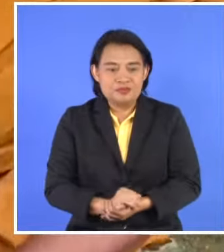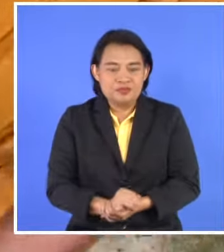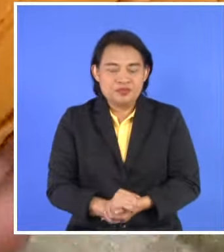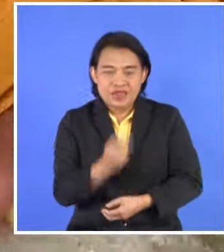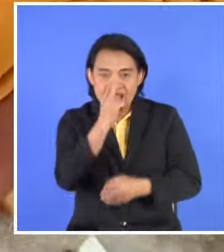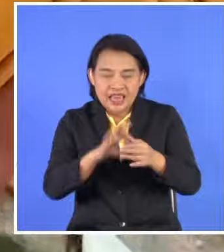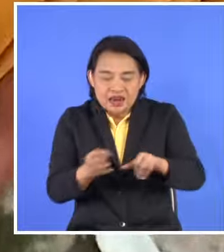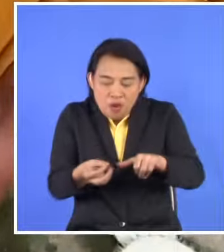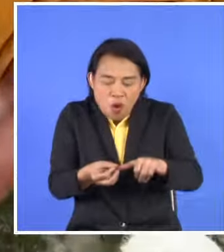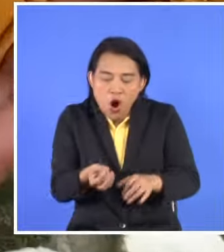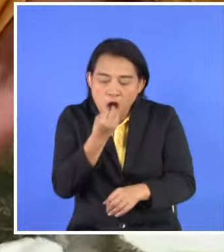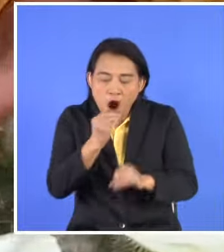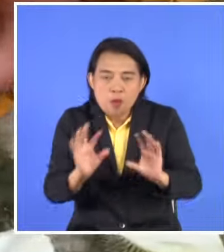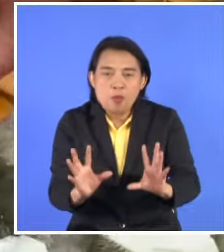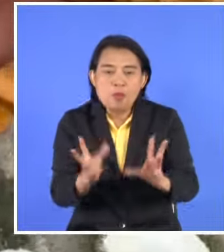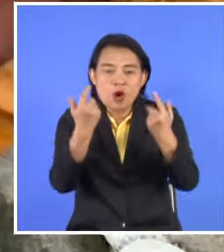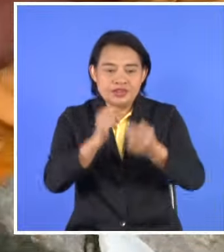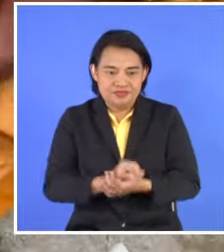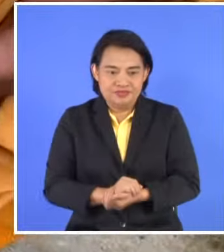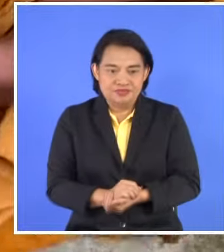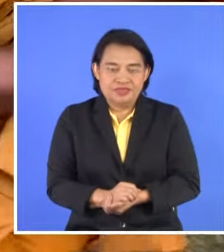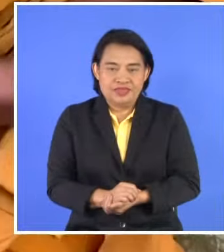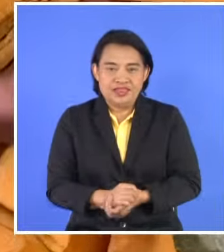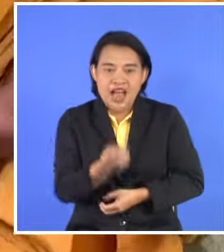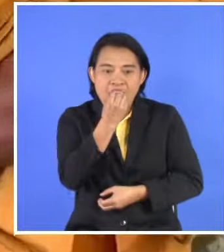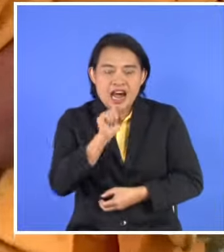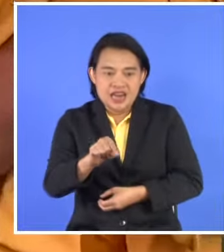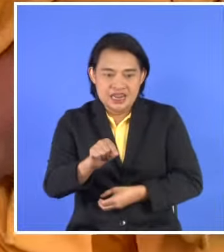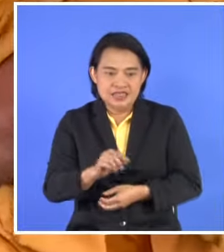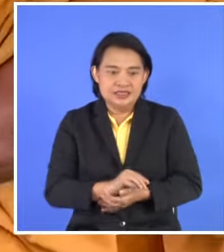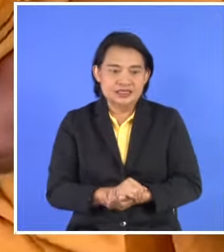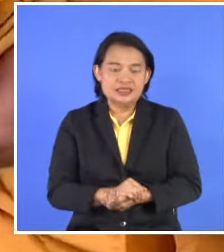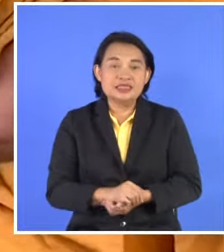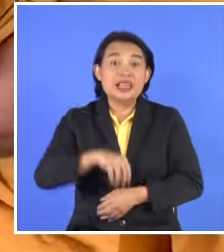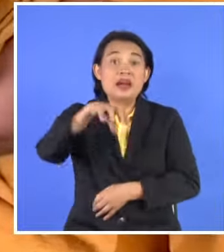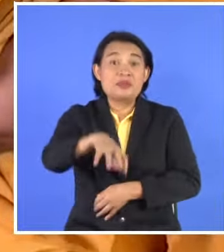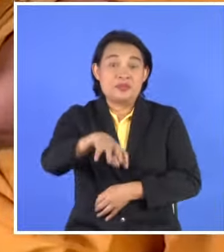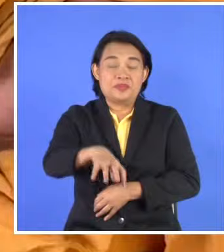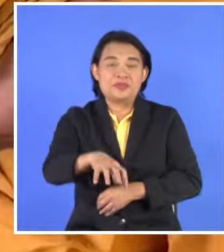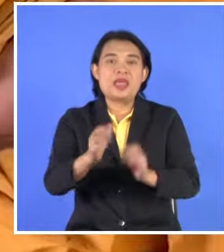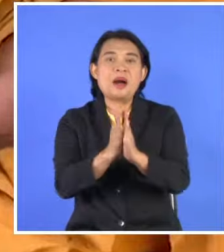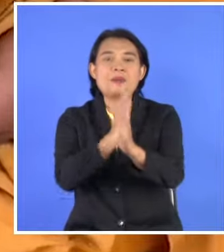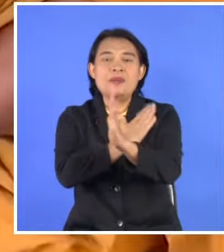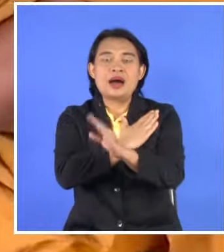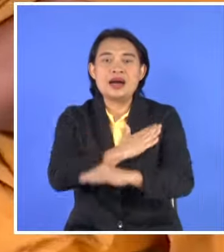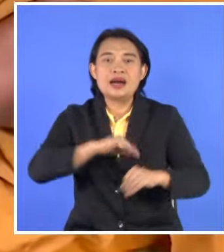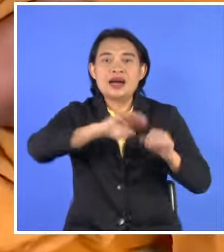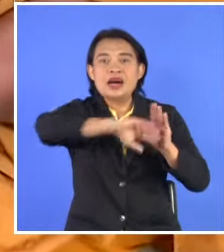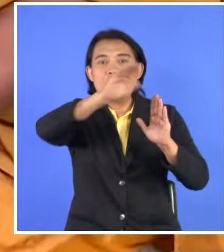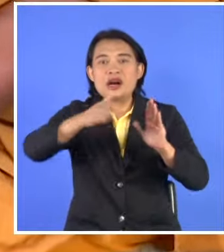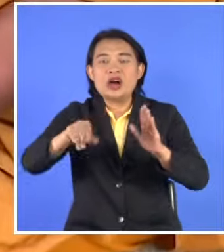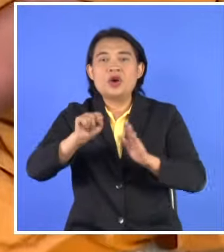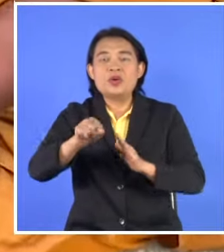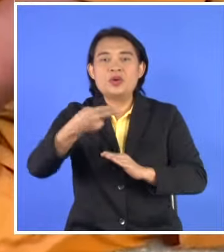ไหร่เนี่ยก็ไม่เหลือครับเนี่ยกินแต่พูนะเปลือกไม่กินนี่นะครับที่สำนักสงฆ์เขาหลักจันทร์อยู่ที่ตำบบลหนามผุด